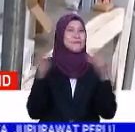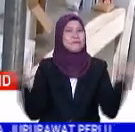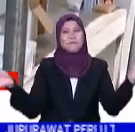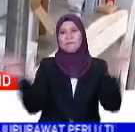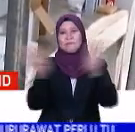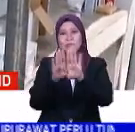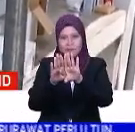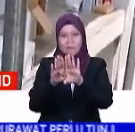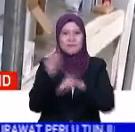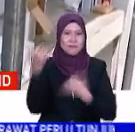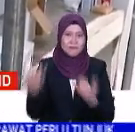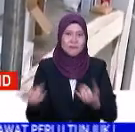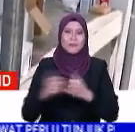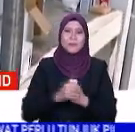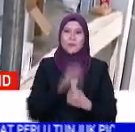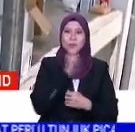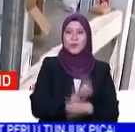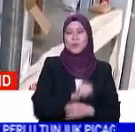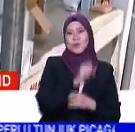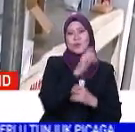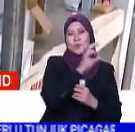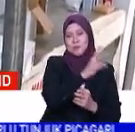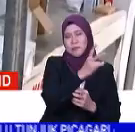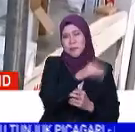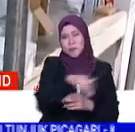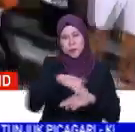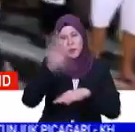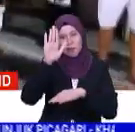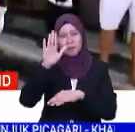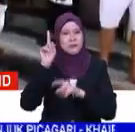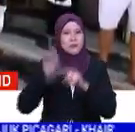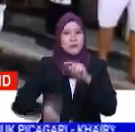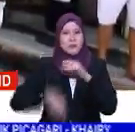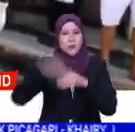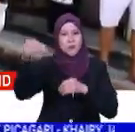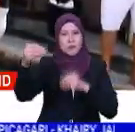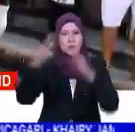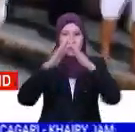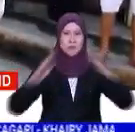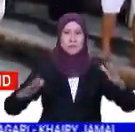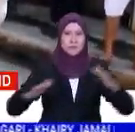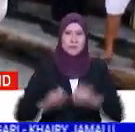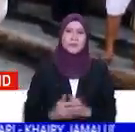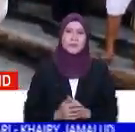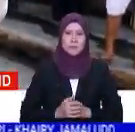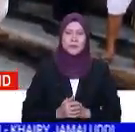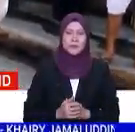Penduduk berusia 5 hingga 17 tahun juga tidak dibenarkan keluar dari rumah.